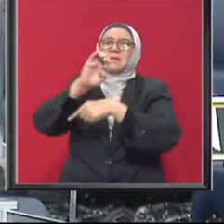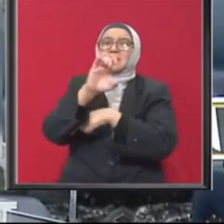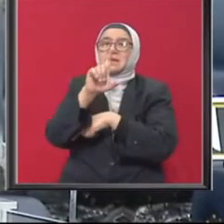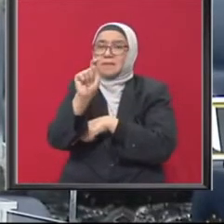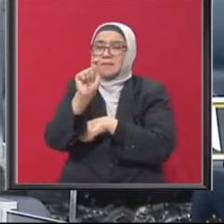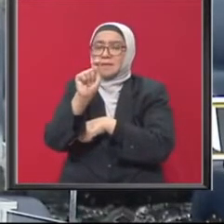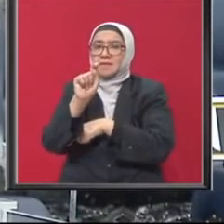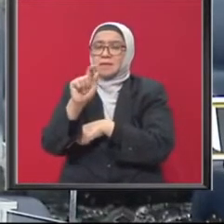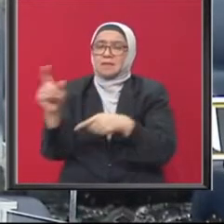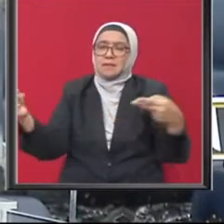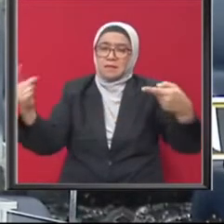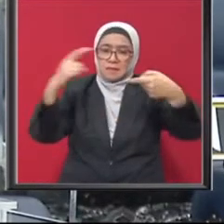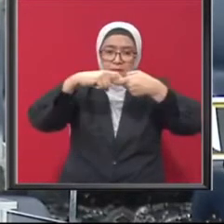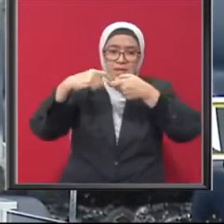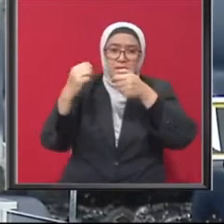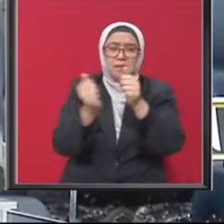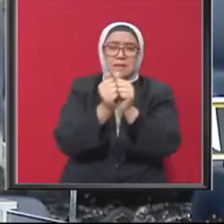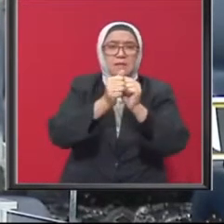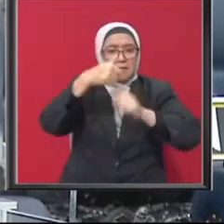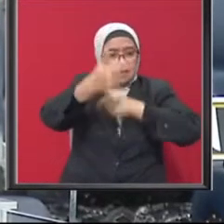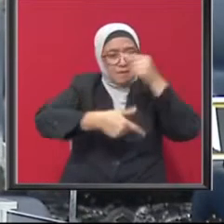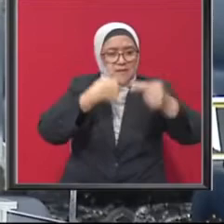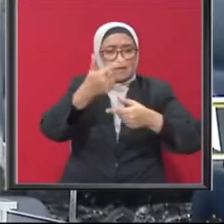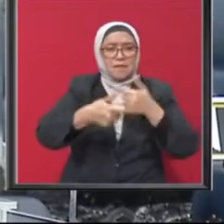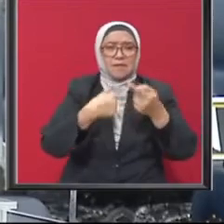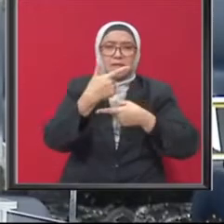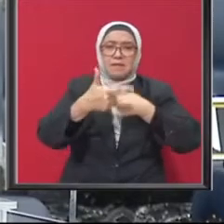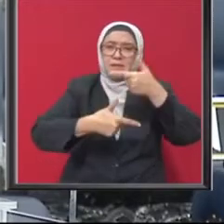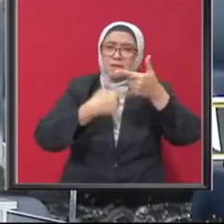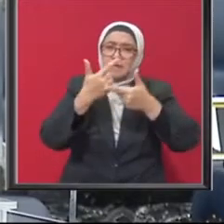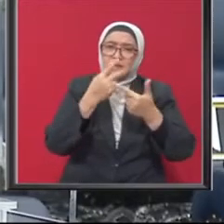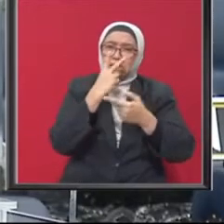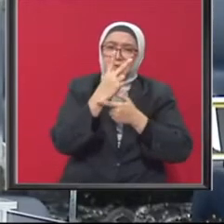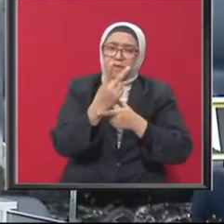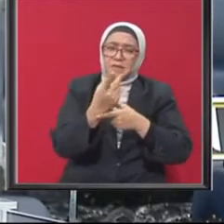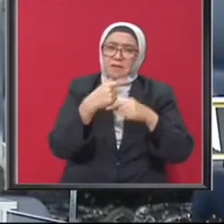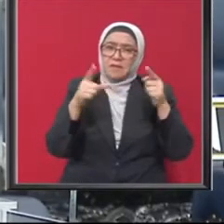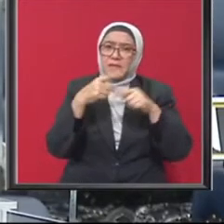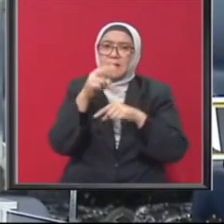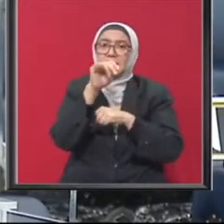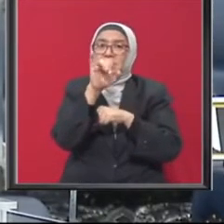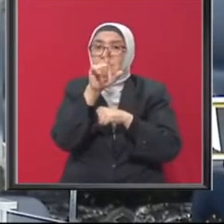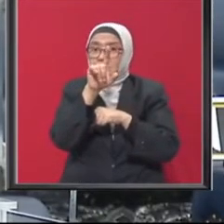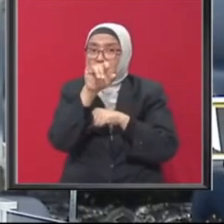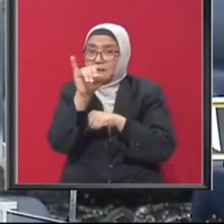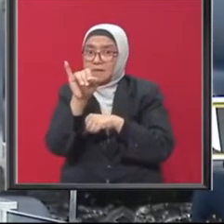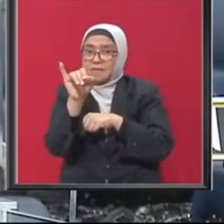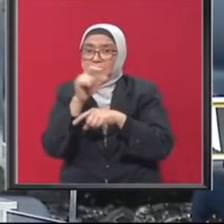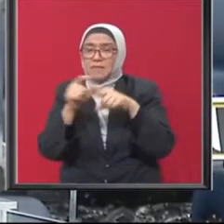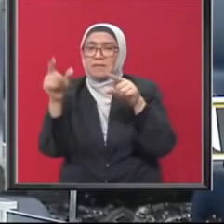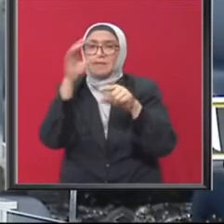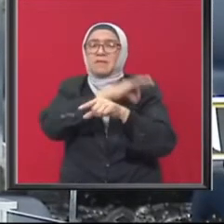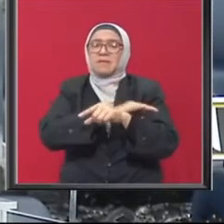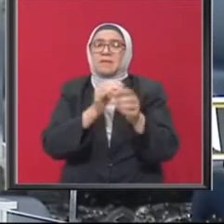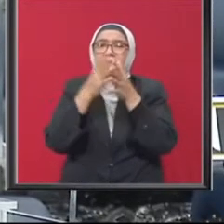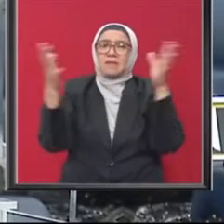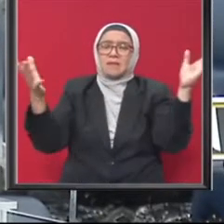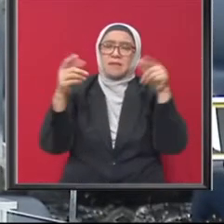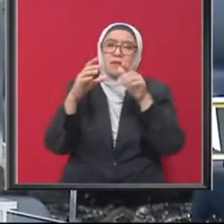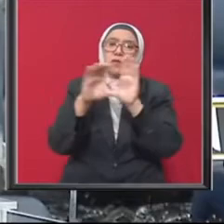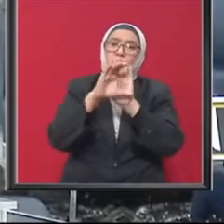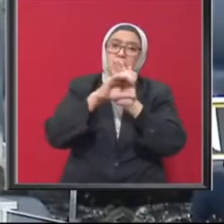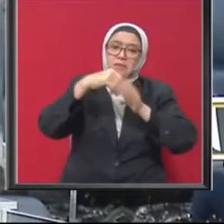tindakan ini dilihat sebagai satu kejayaan melalui nilai komersial yang meningkat secara mendadak untuk tandingan seperti Liga Super